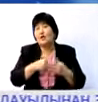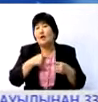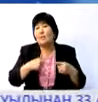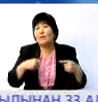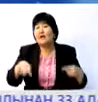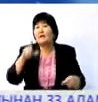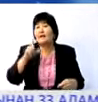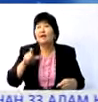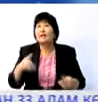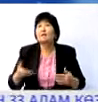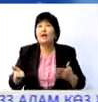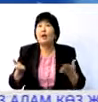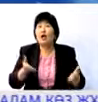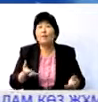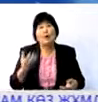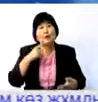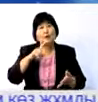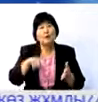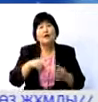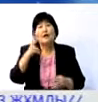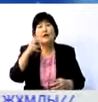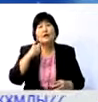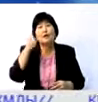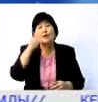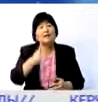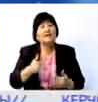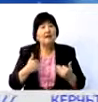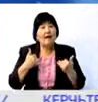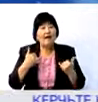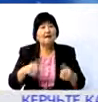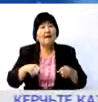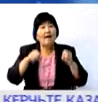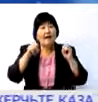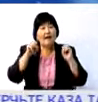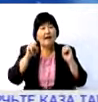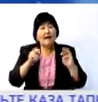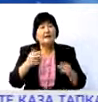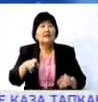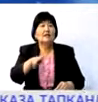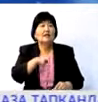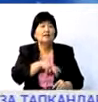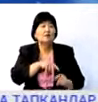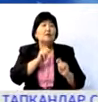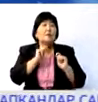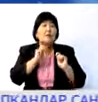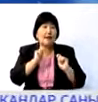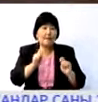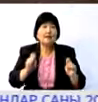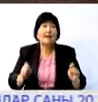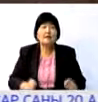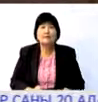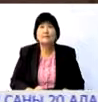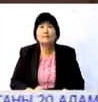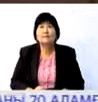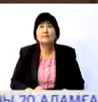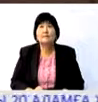бірқатар азаматтарды қабылдап, Қызылорда қаласының 200 жылдығына арналған арнайы шығарылған төсбелгімен марапаттады.